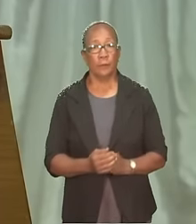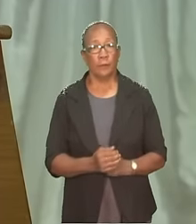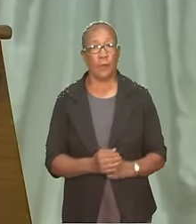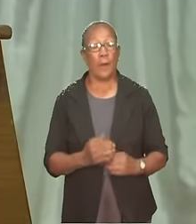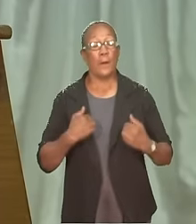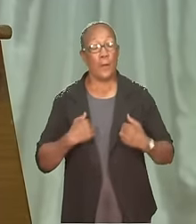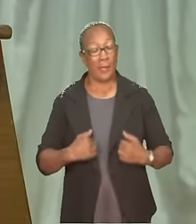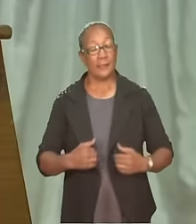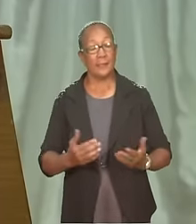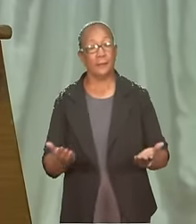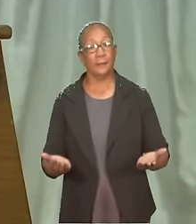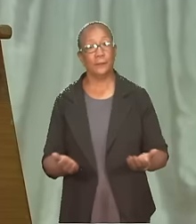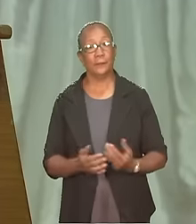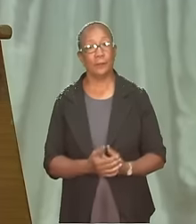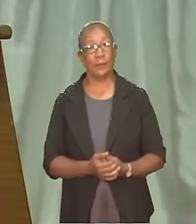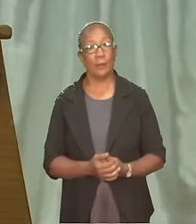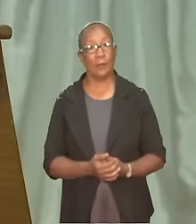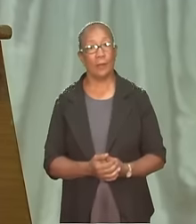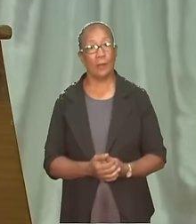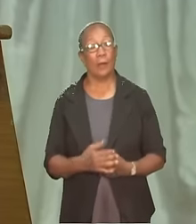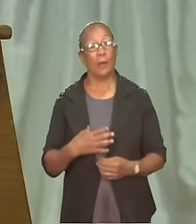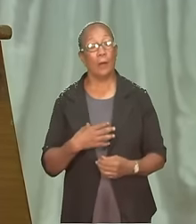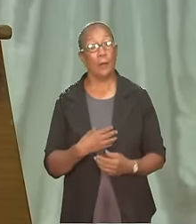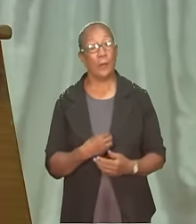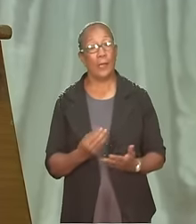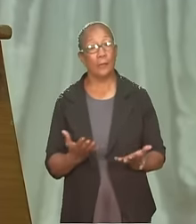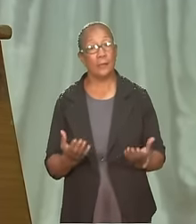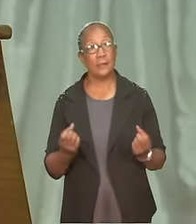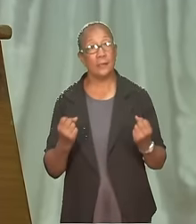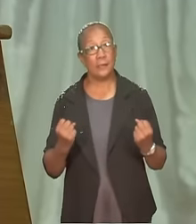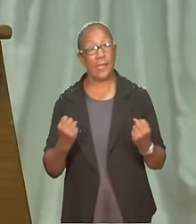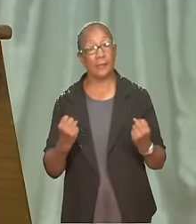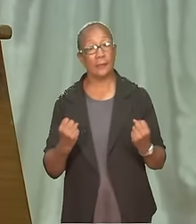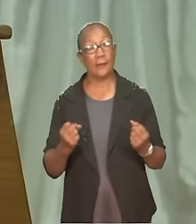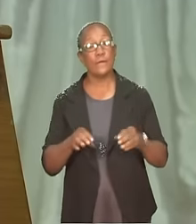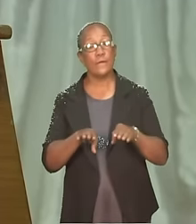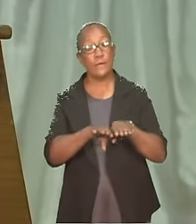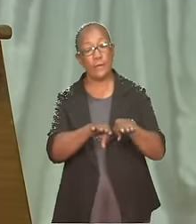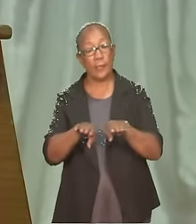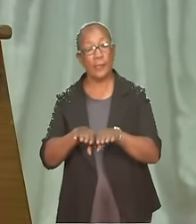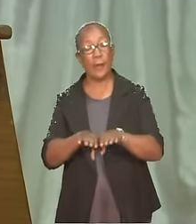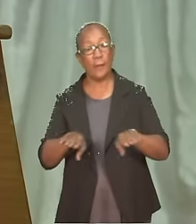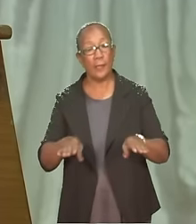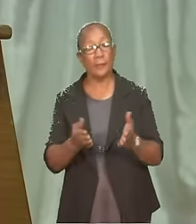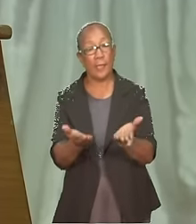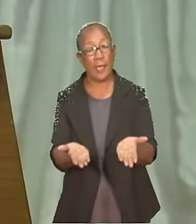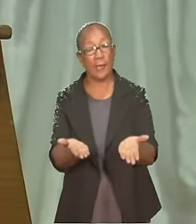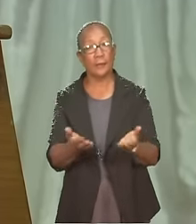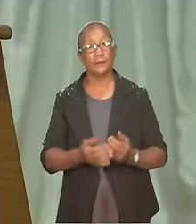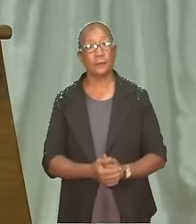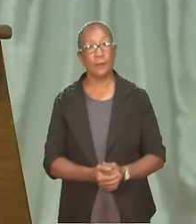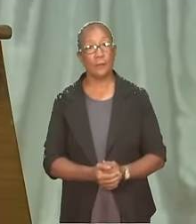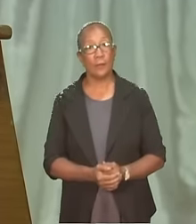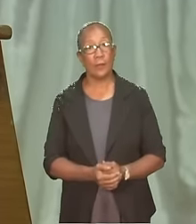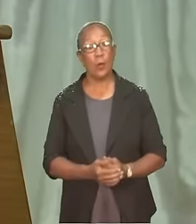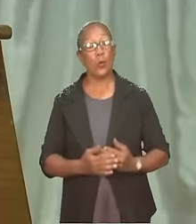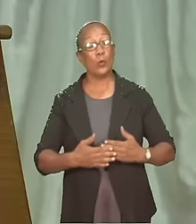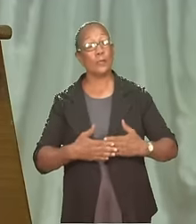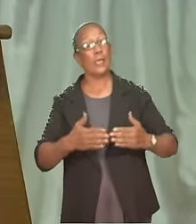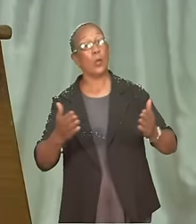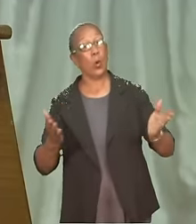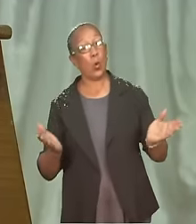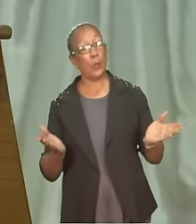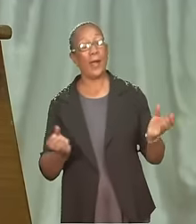Mijn mensen, we hebben een sterk fundament gelegd. We zijn open als